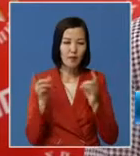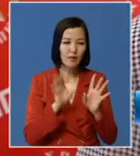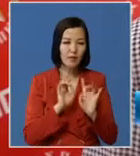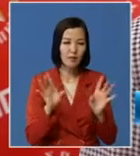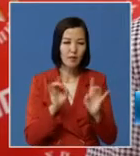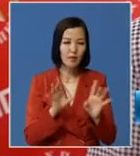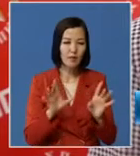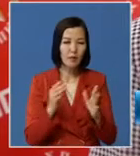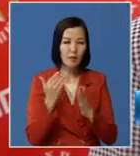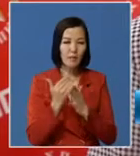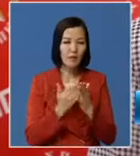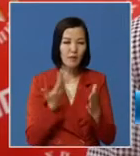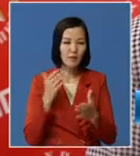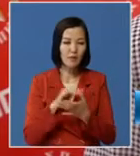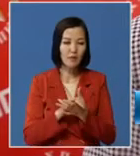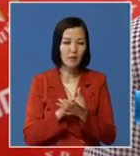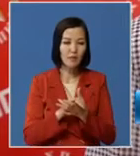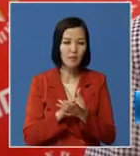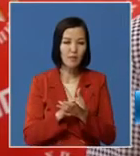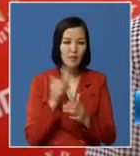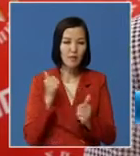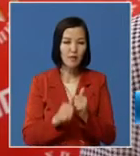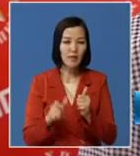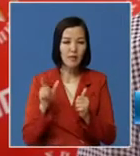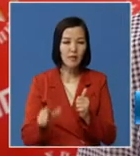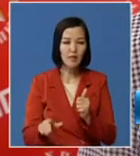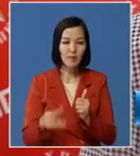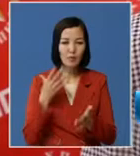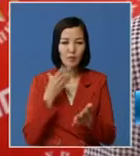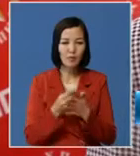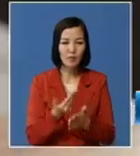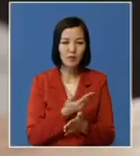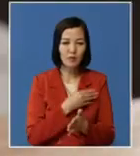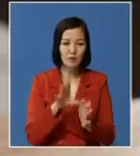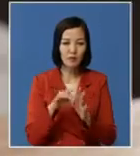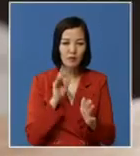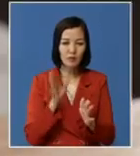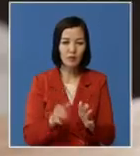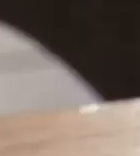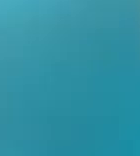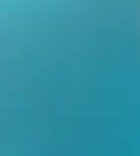үміткеріміздің бағдарламасын жеткізу, әр қарай әр адам өз еркінмен өз таңдауын жасайды.